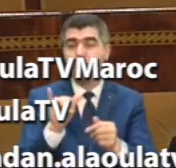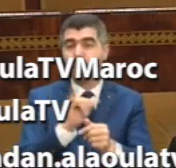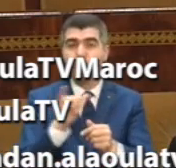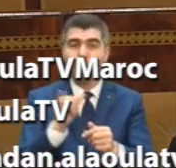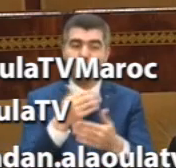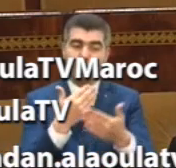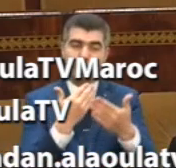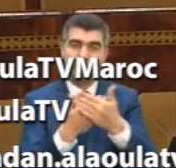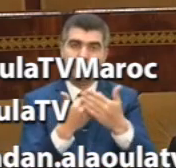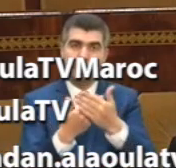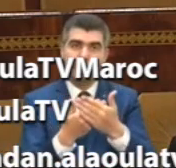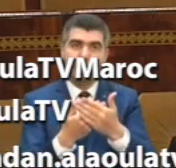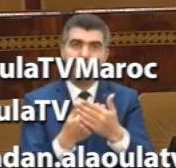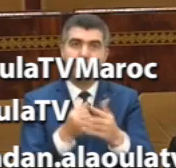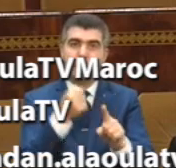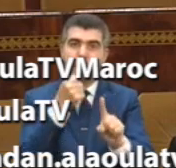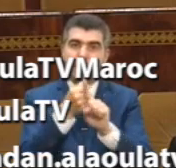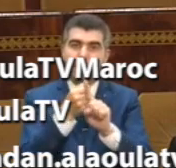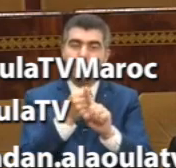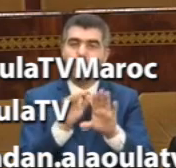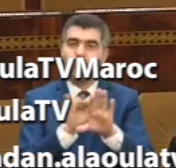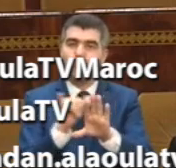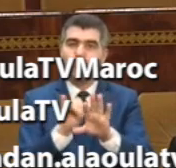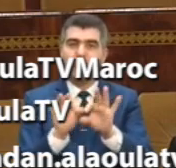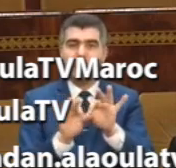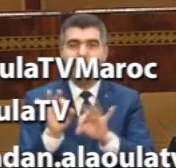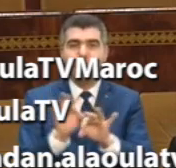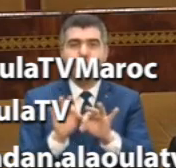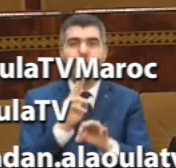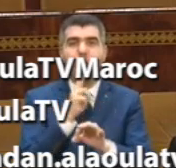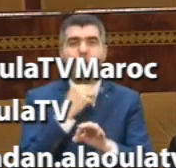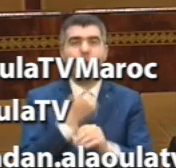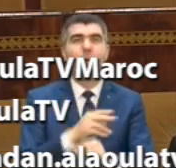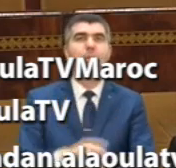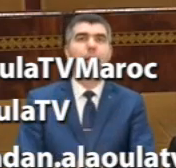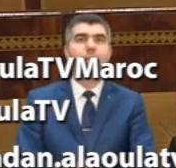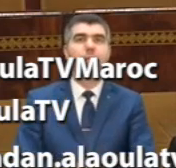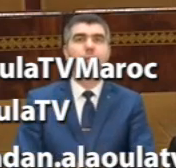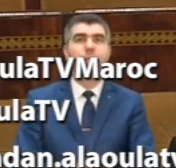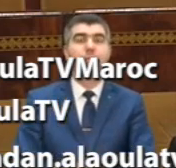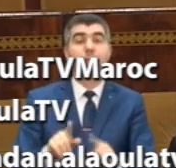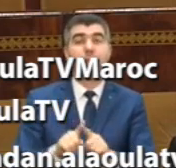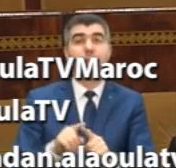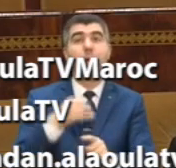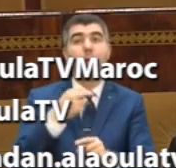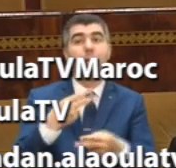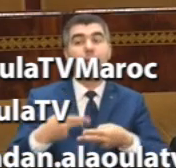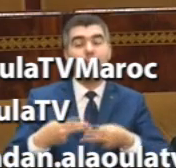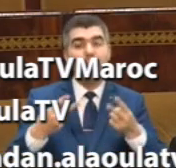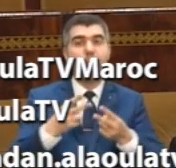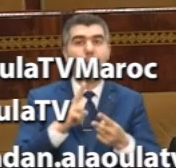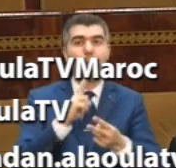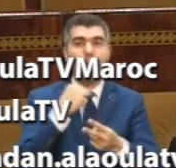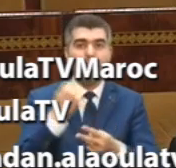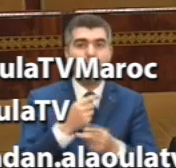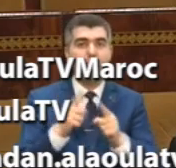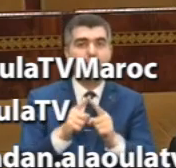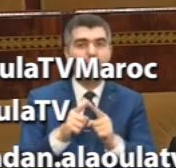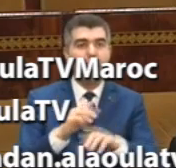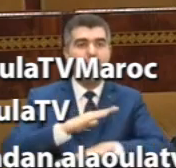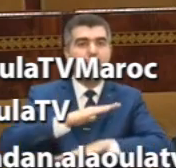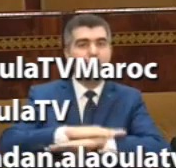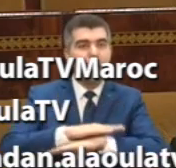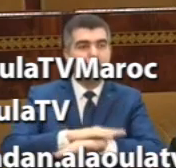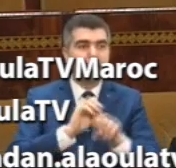ملموسة تستعرض تقدمكم في الاستراتيجية الحكومية وطبعا الوعود اللي قطعتها الحكومة فيما يخص تخليق الحياة العامة في